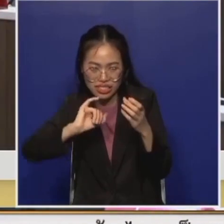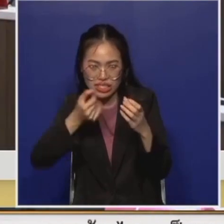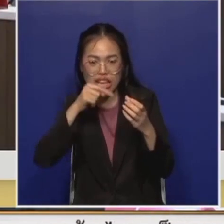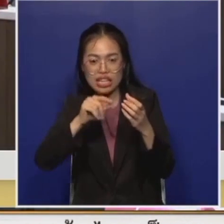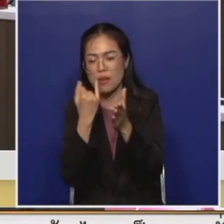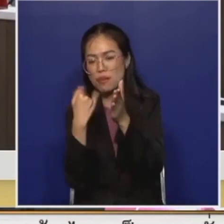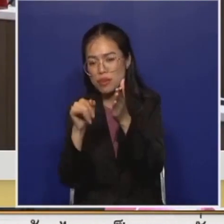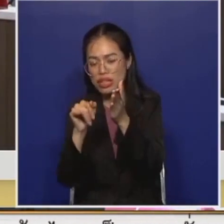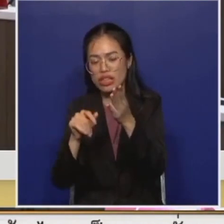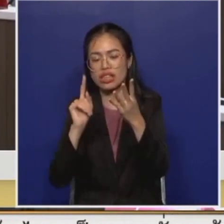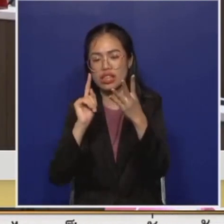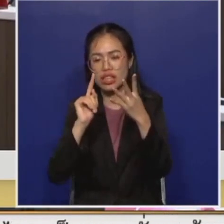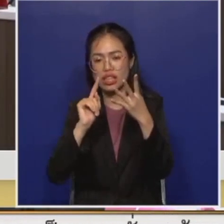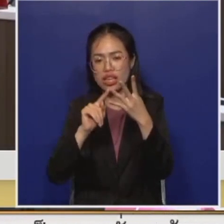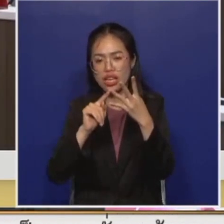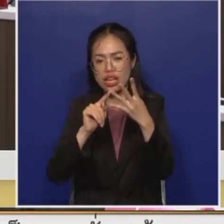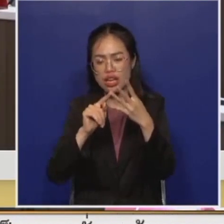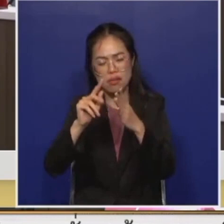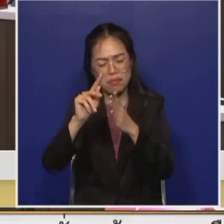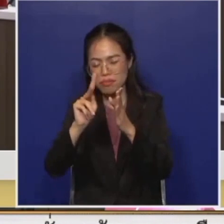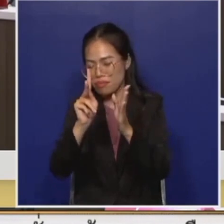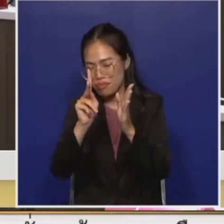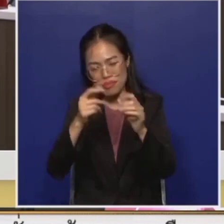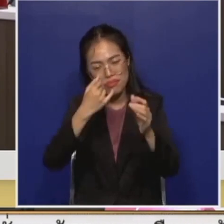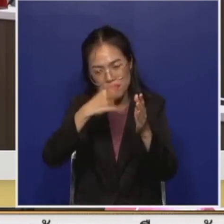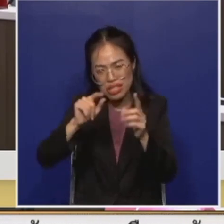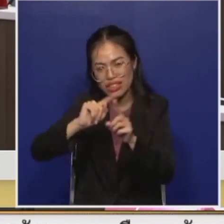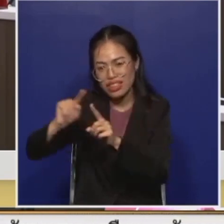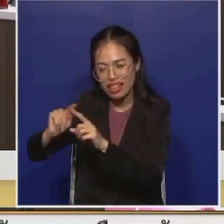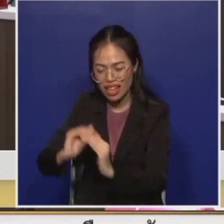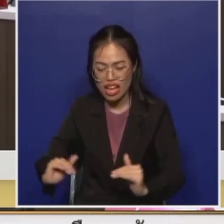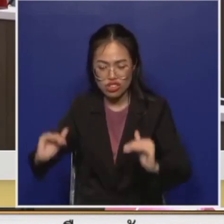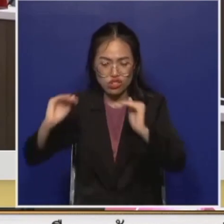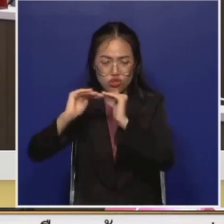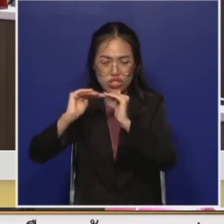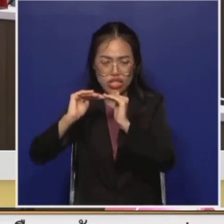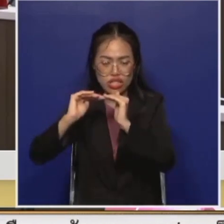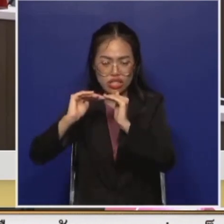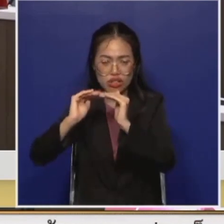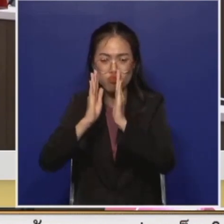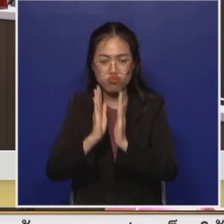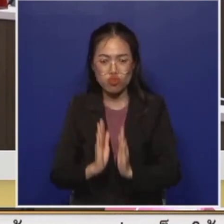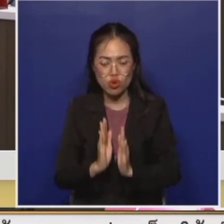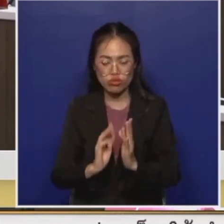กลทำหลักษพตยรัเธธรรกลมทส swift91